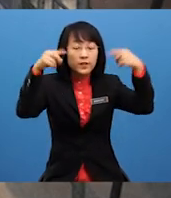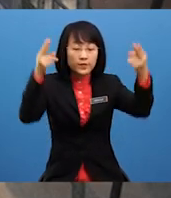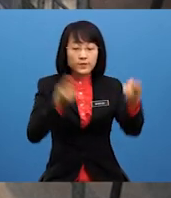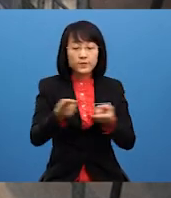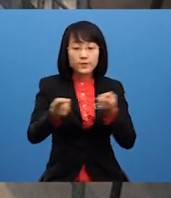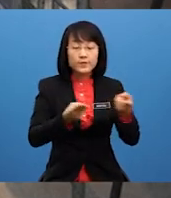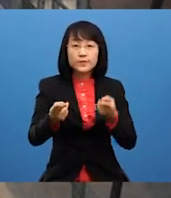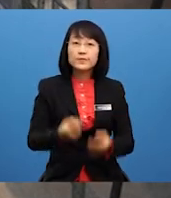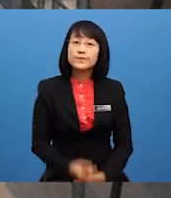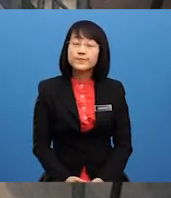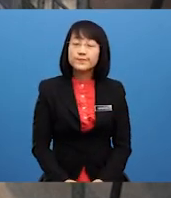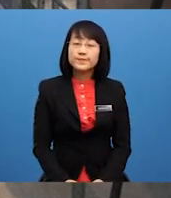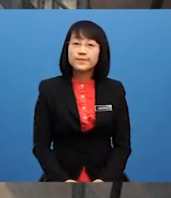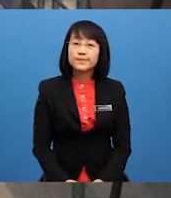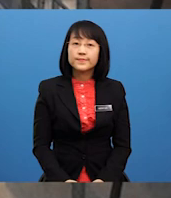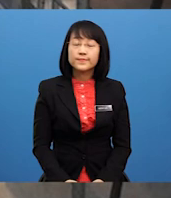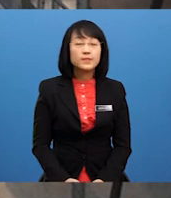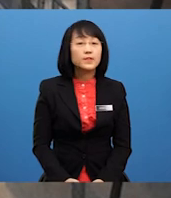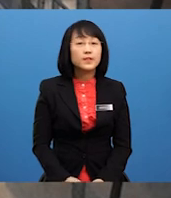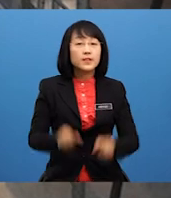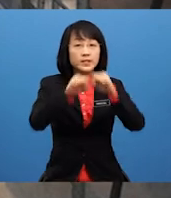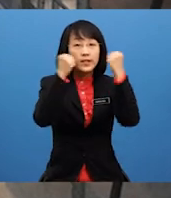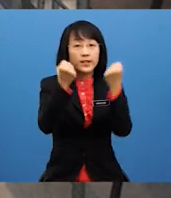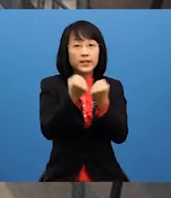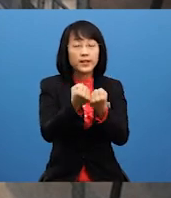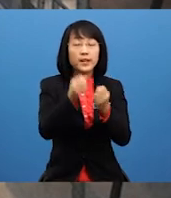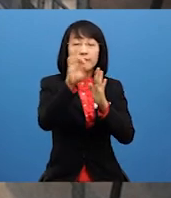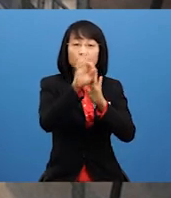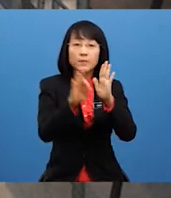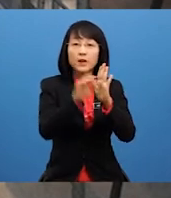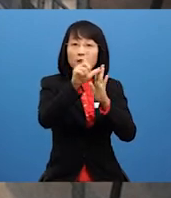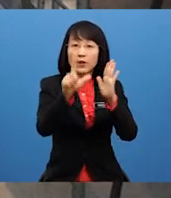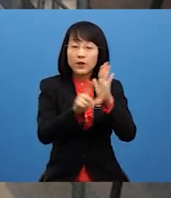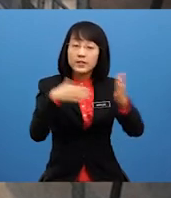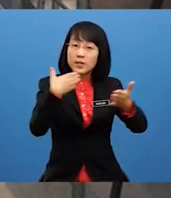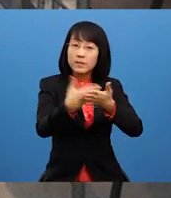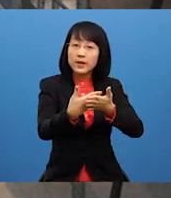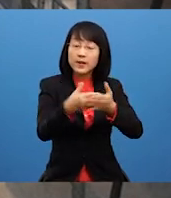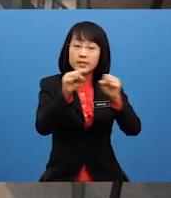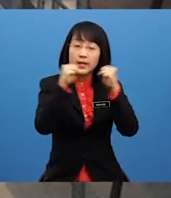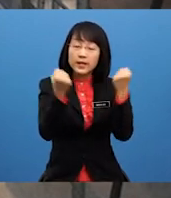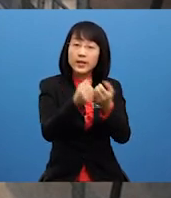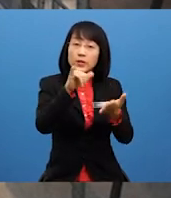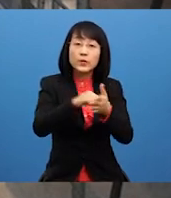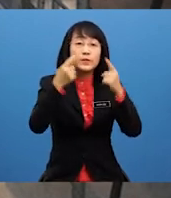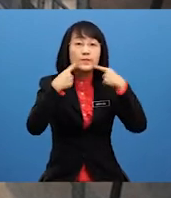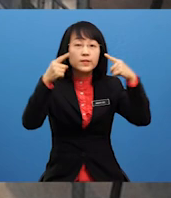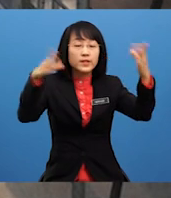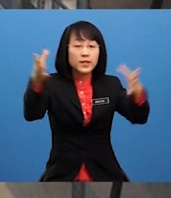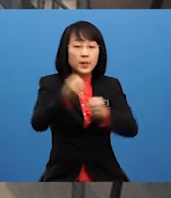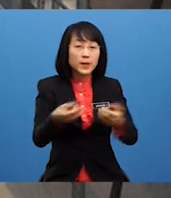menguruskan syarikat firma serba dagang internasional sehingga syarikat berkenaan berjaya mendapat